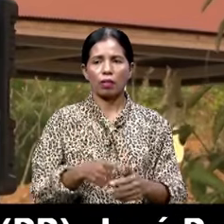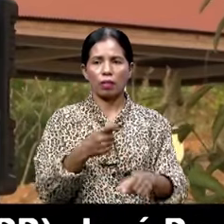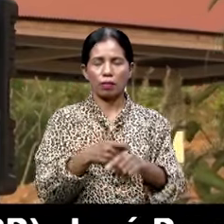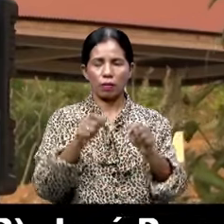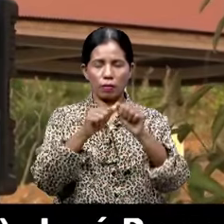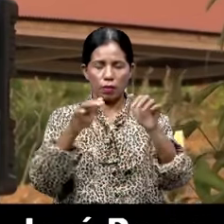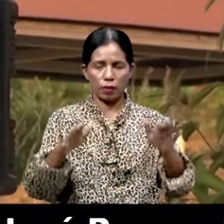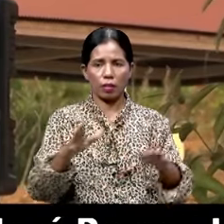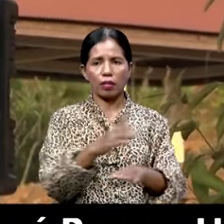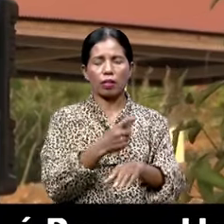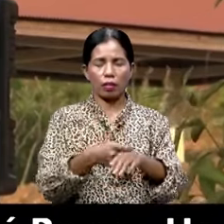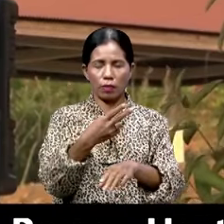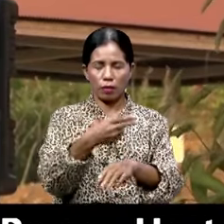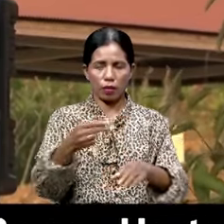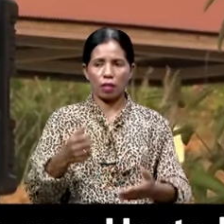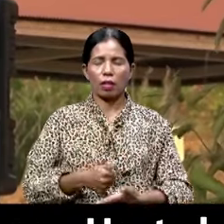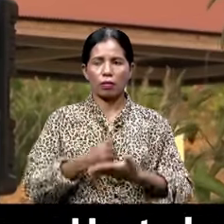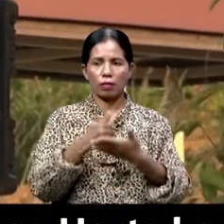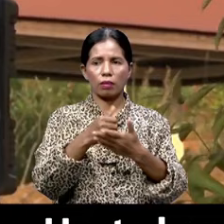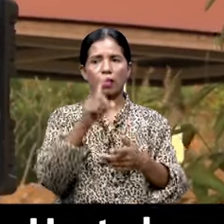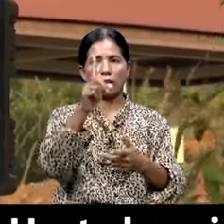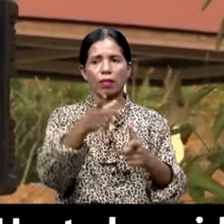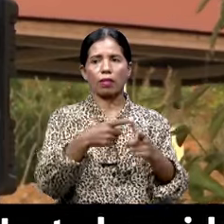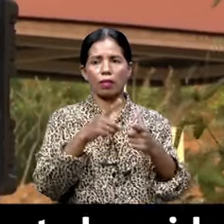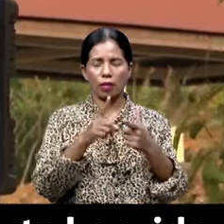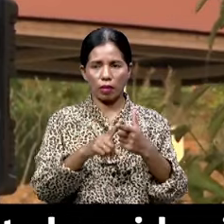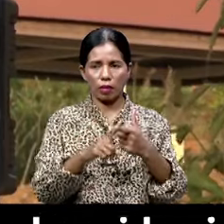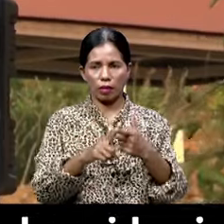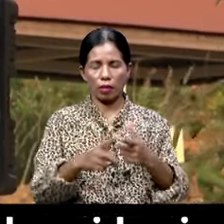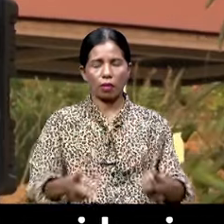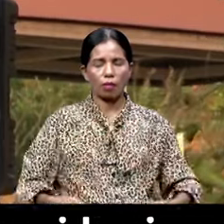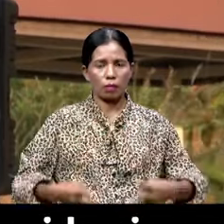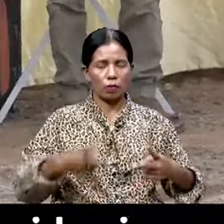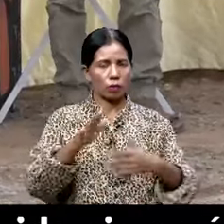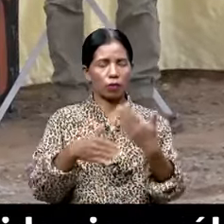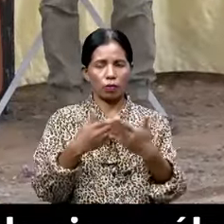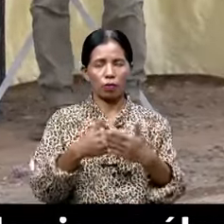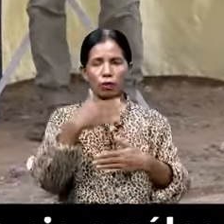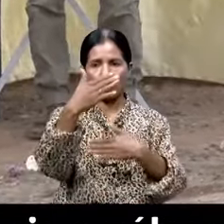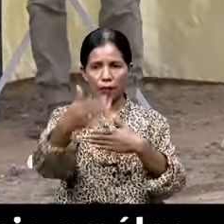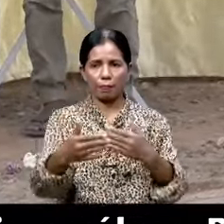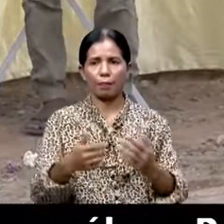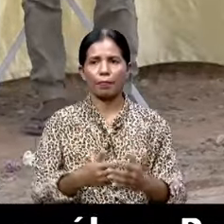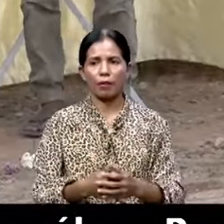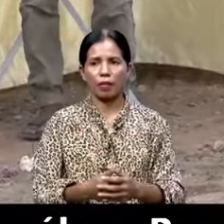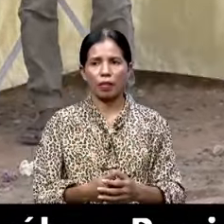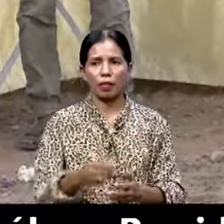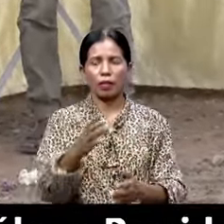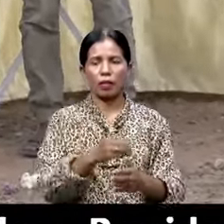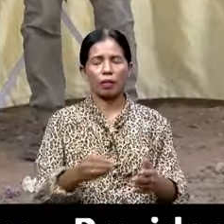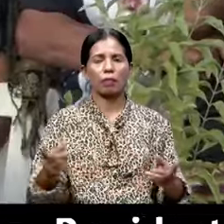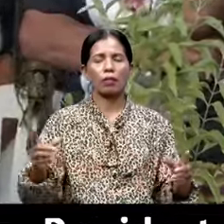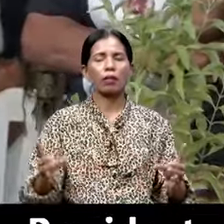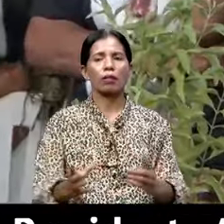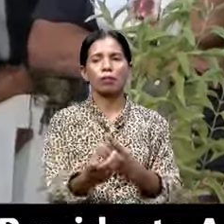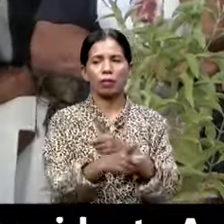administrasaun kolonizasaun ninia nia servidor ida, alende nia vida tomak nebe tu irmai, a mai serve ba luta ba liberação